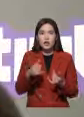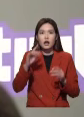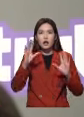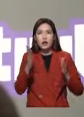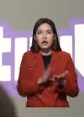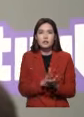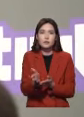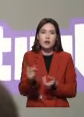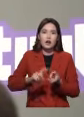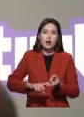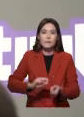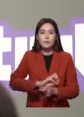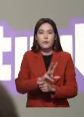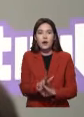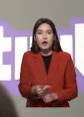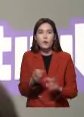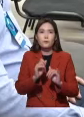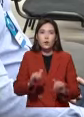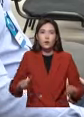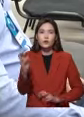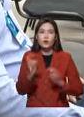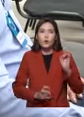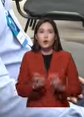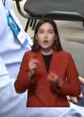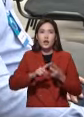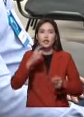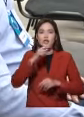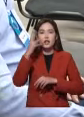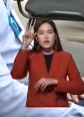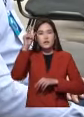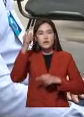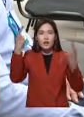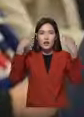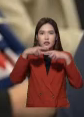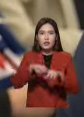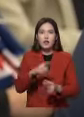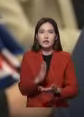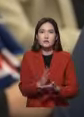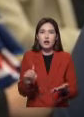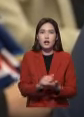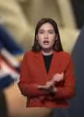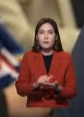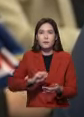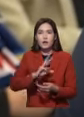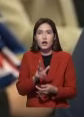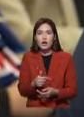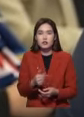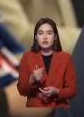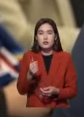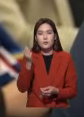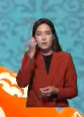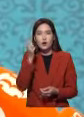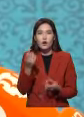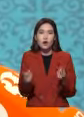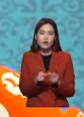азық-түлік қауіпсіздігін қамтамасыз ету, агроөнеркәсіп саласындағы цифрлық технологиялар, жастар және ауыл шаруашылығындағы ғылым мәселелері кеңінен